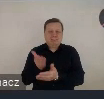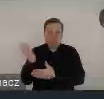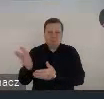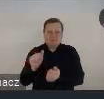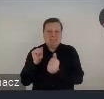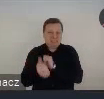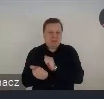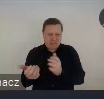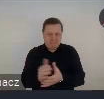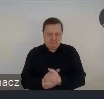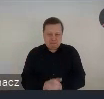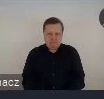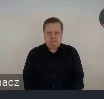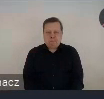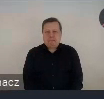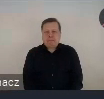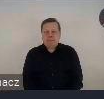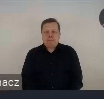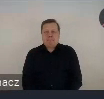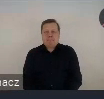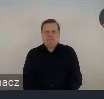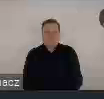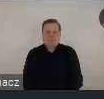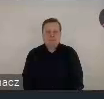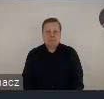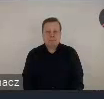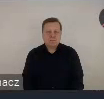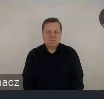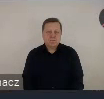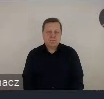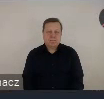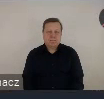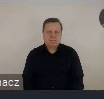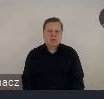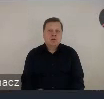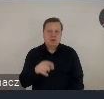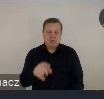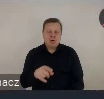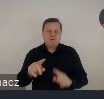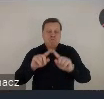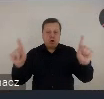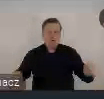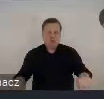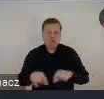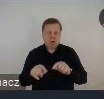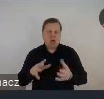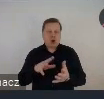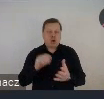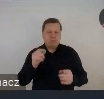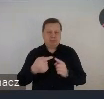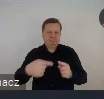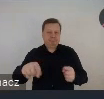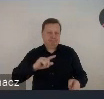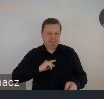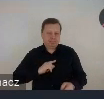zmian. Oczywiście wtedy kopię takiego formularza prosimy, żeby Państwo do nas przysłali, żebyśmy widzieli,